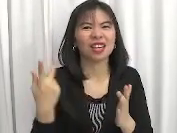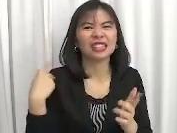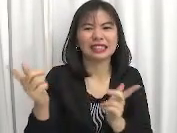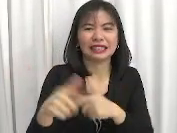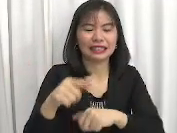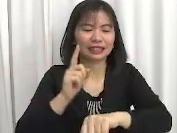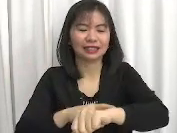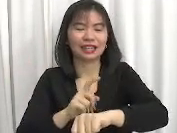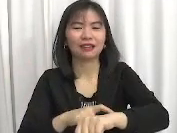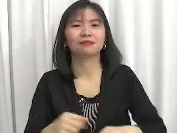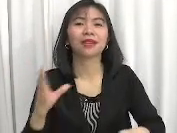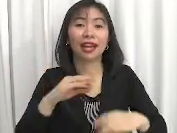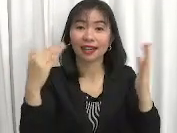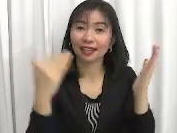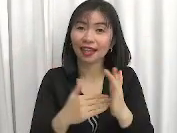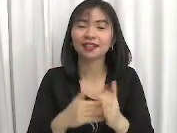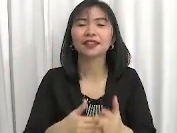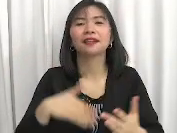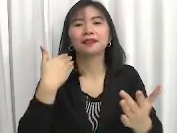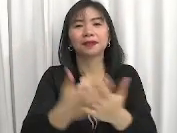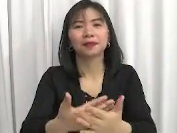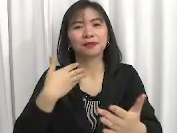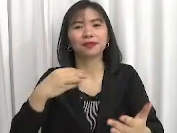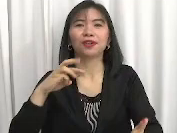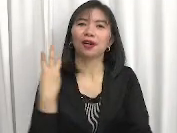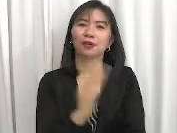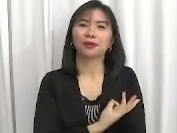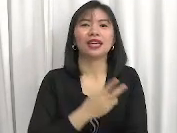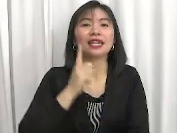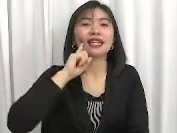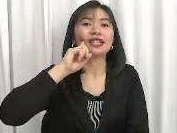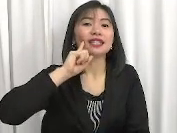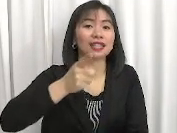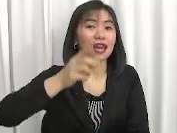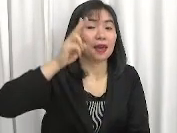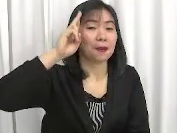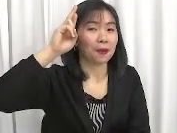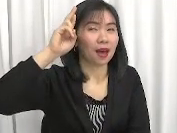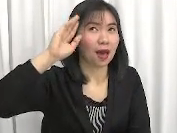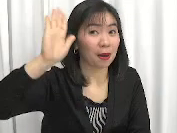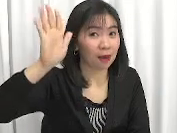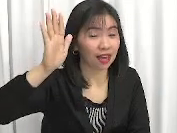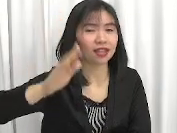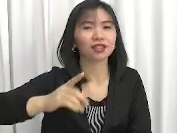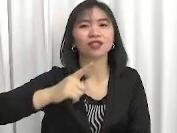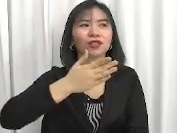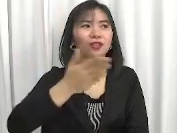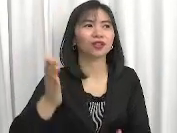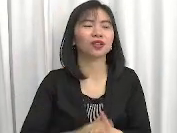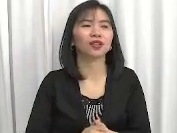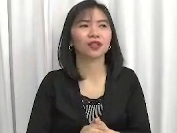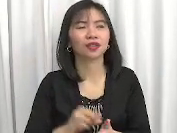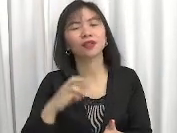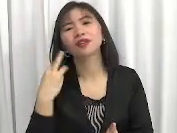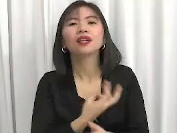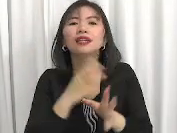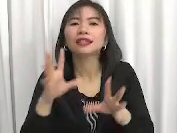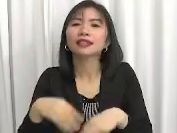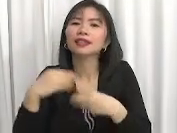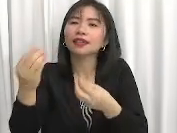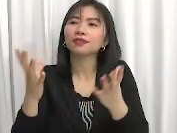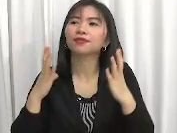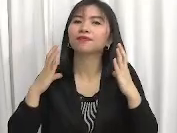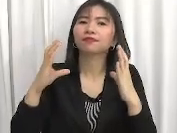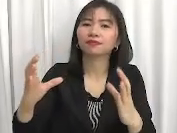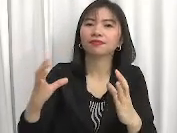mga kapatid, bago po kami magpaalam sa inyo, ay bigyan ko muna ng pagkakataon na